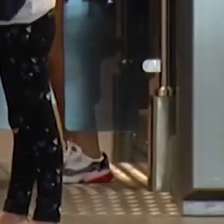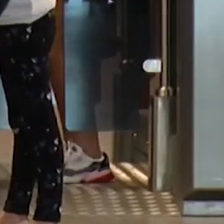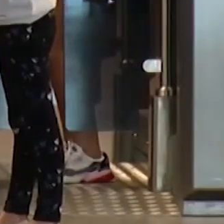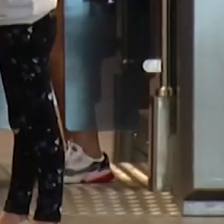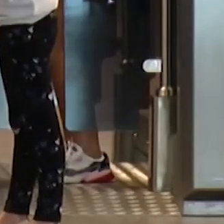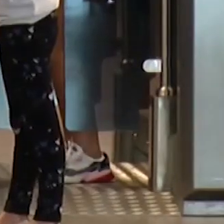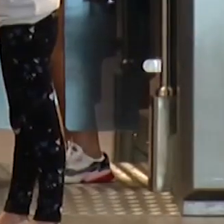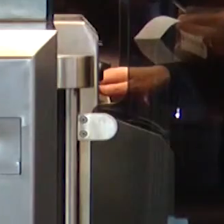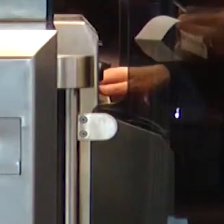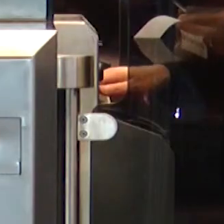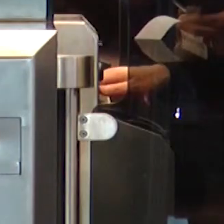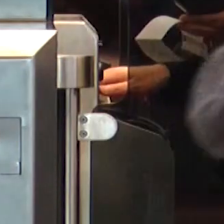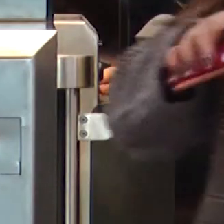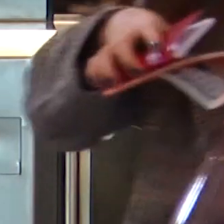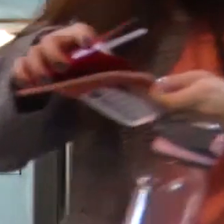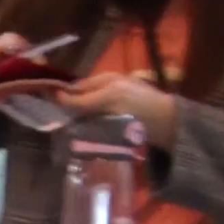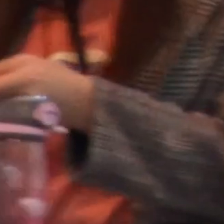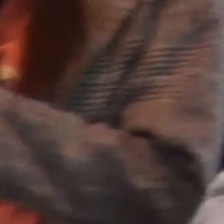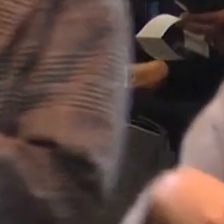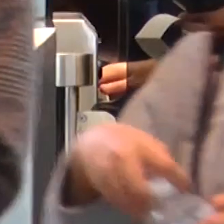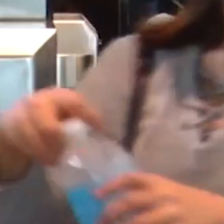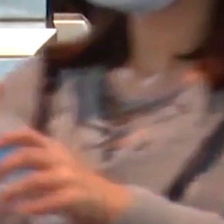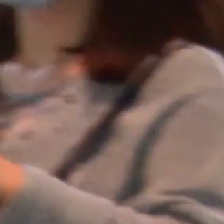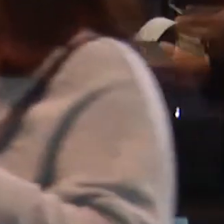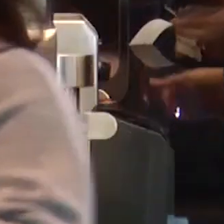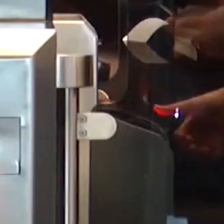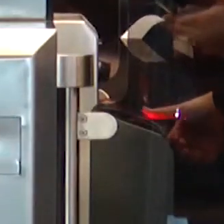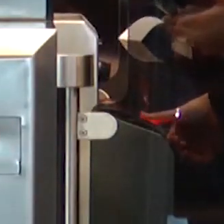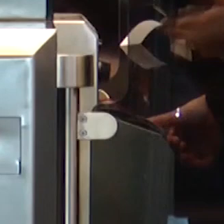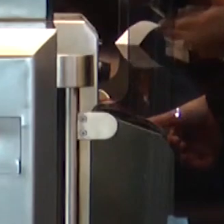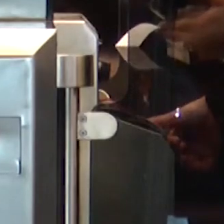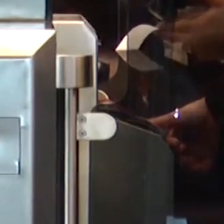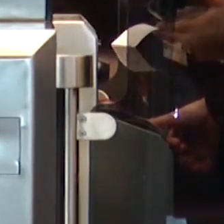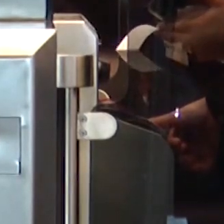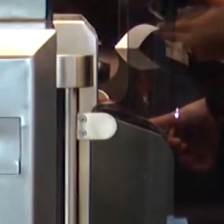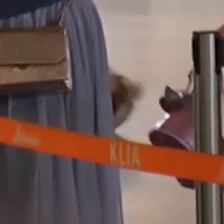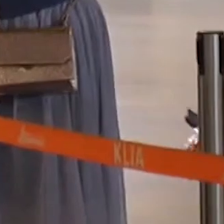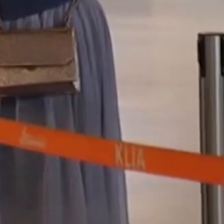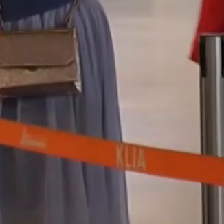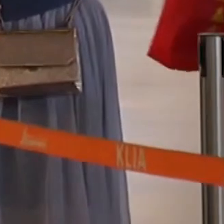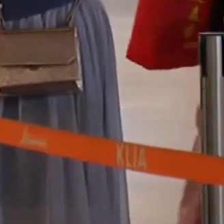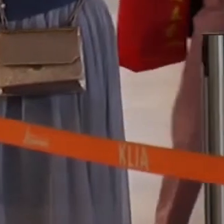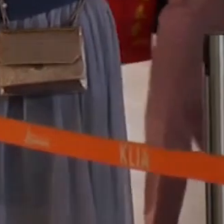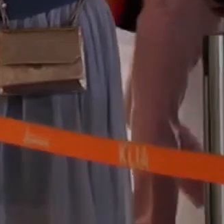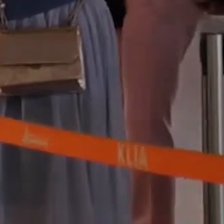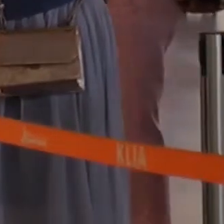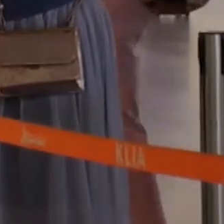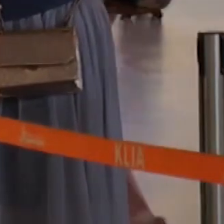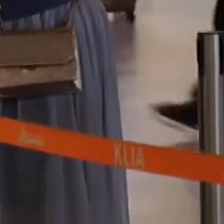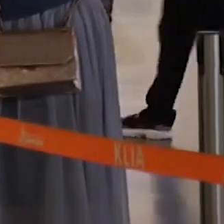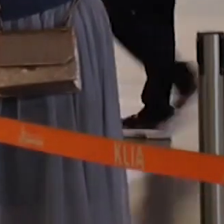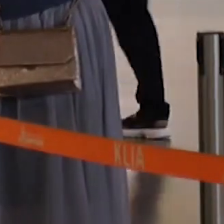menguatkuasakan bahawa mereka yang pulang dari luar negara tidak perlu dikuarantin lagi. Jadi katakan